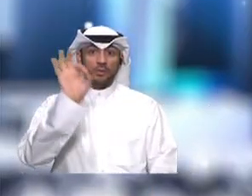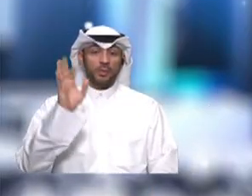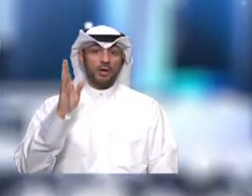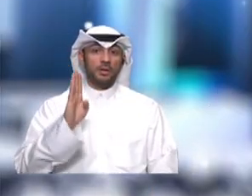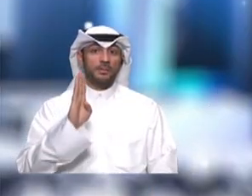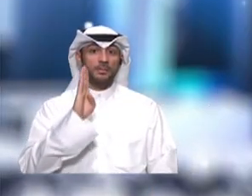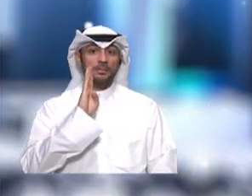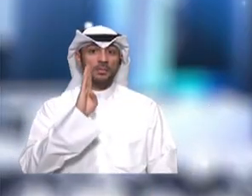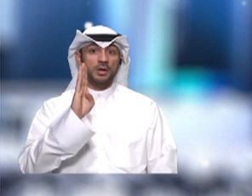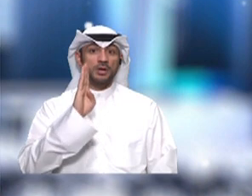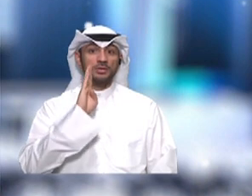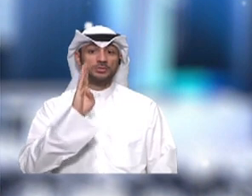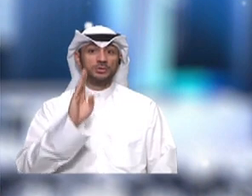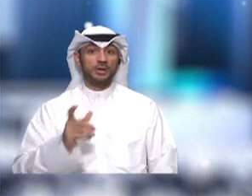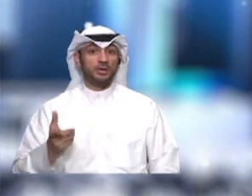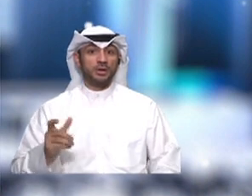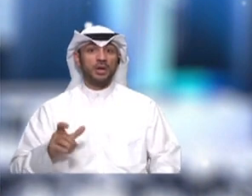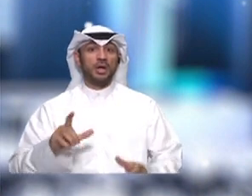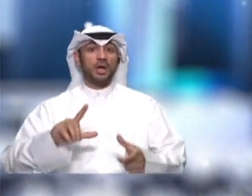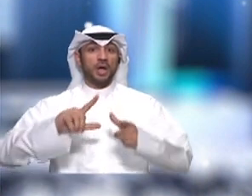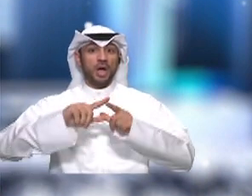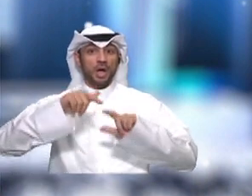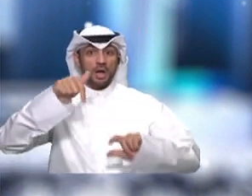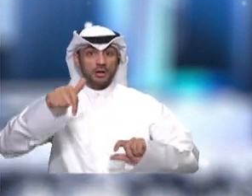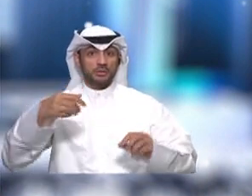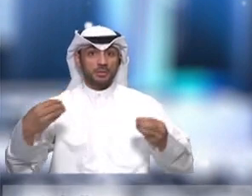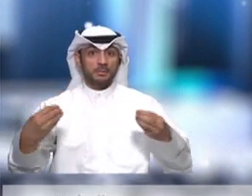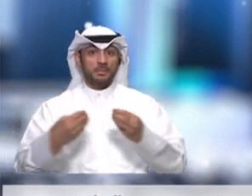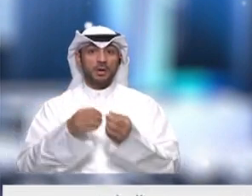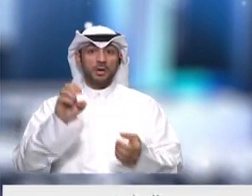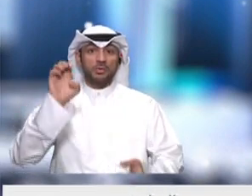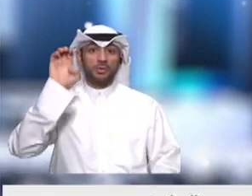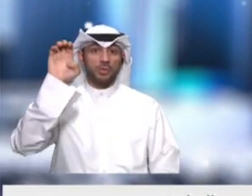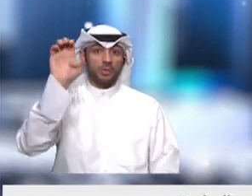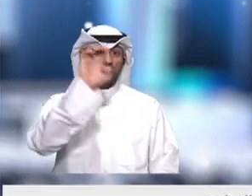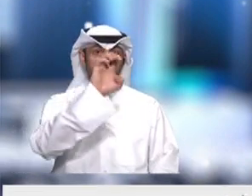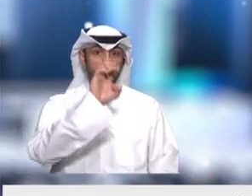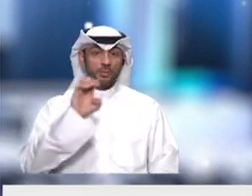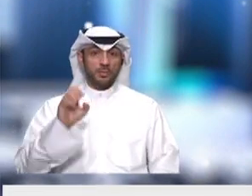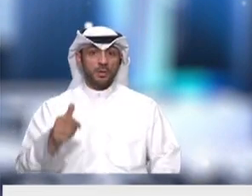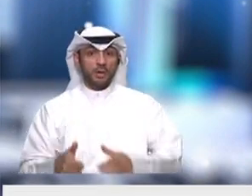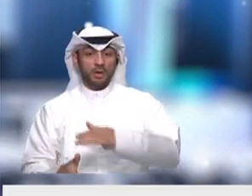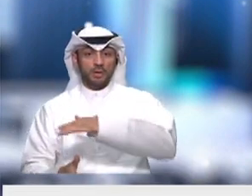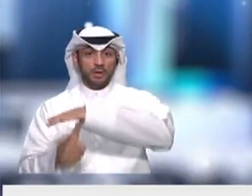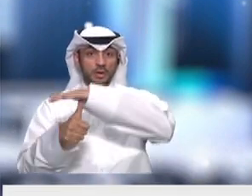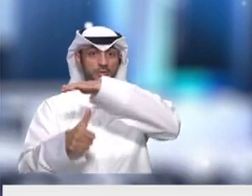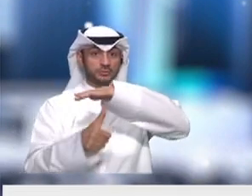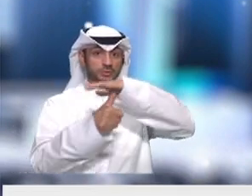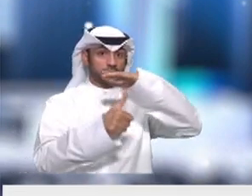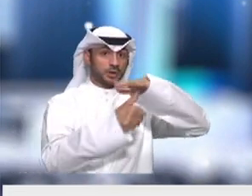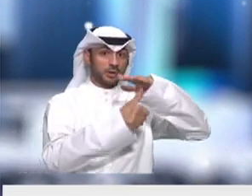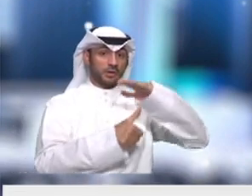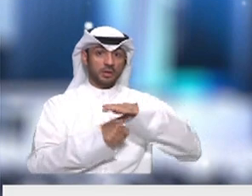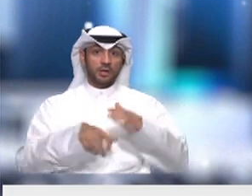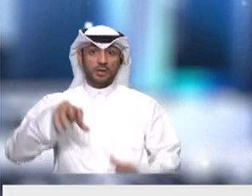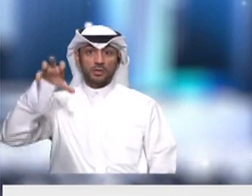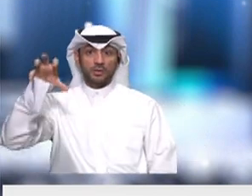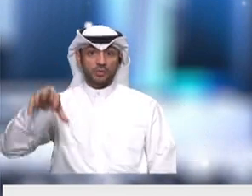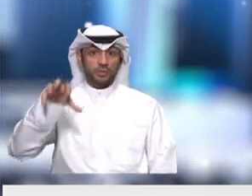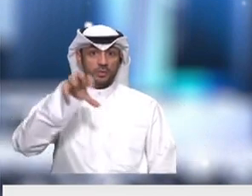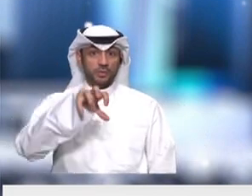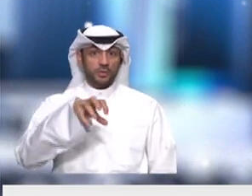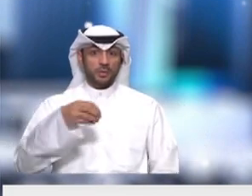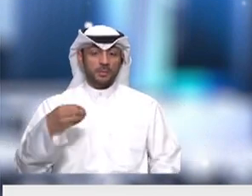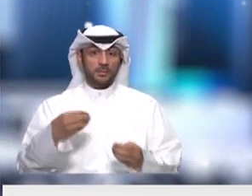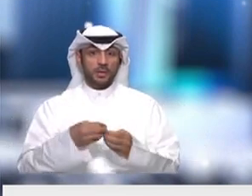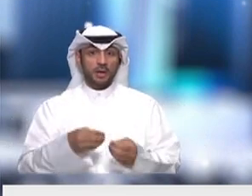الخليجية الأوروبية الأولى لأصحاب الجلالة والسمو قادة ورؤساء دول مجلس التعاون والدول الأعضاء